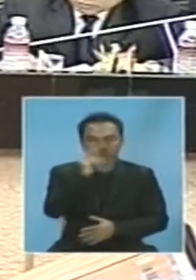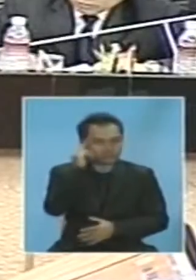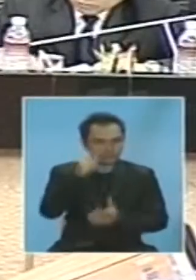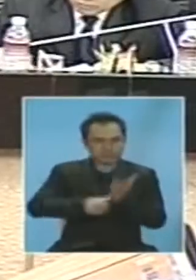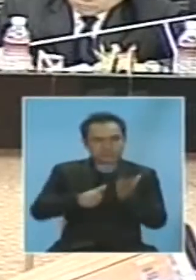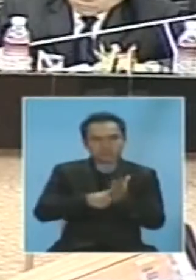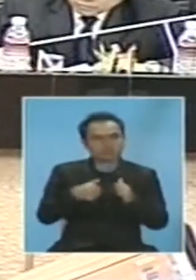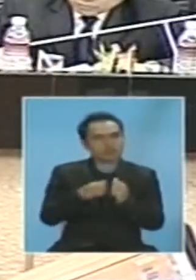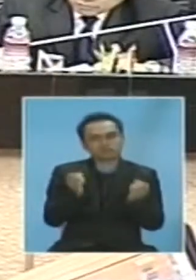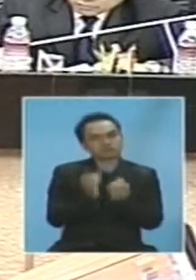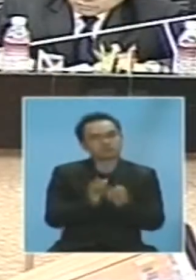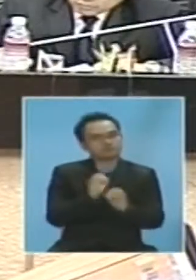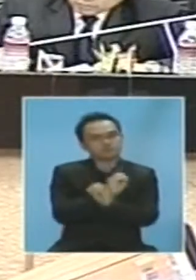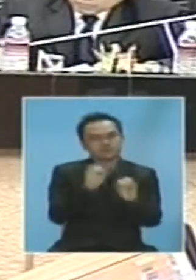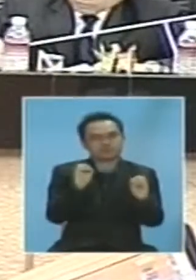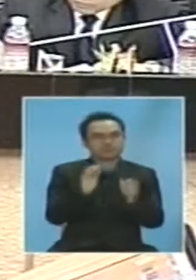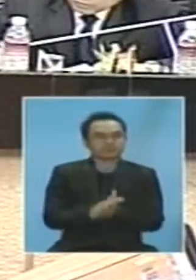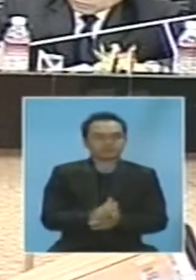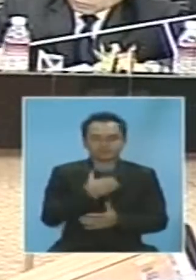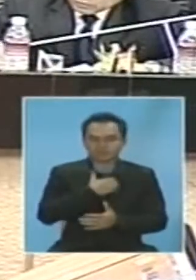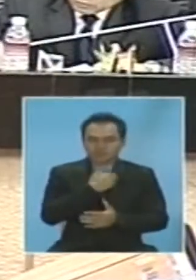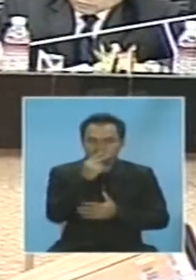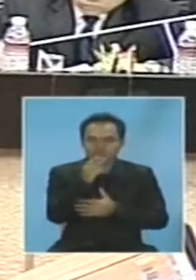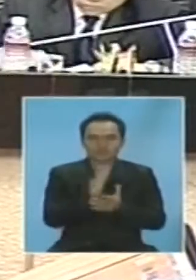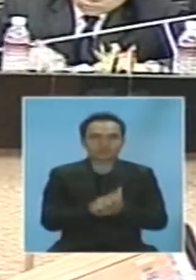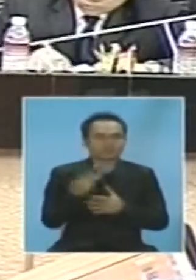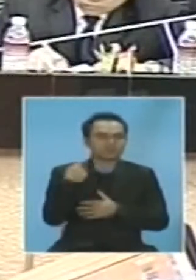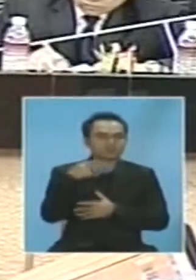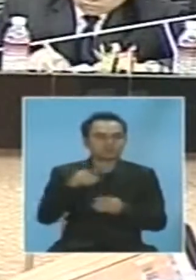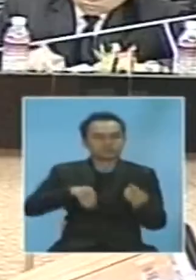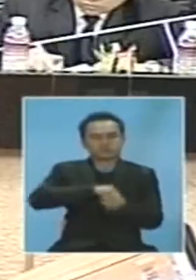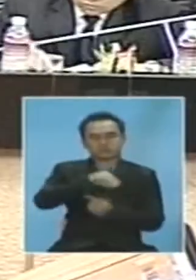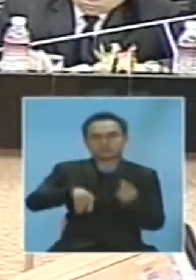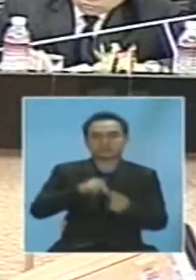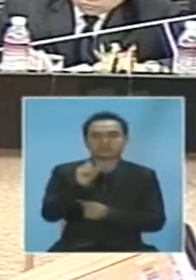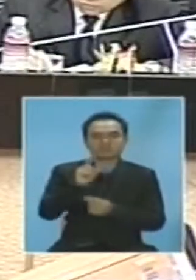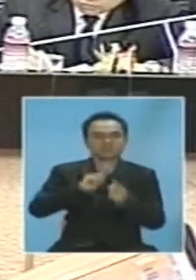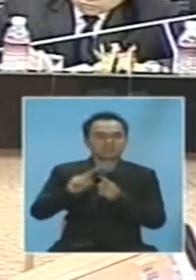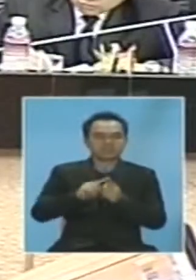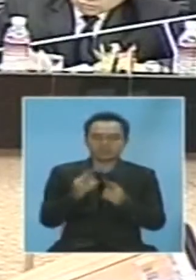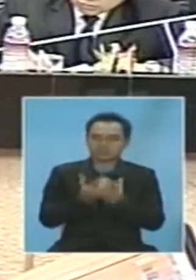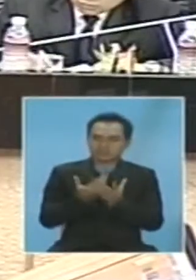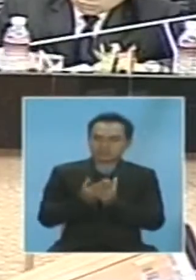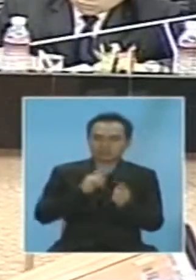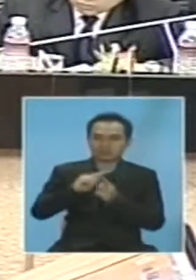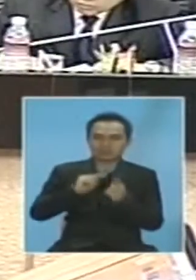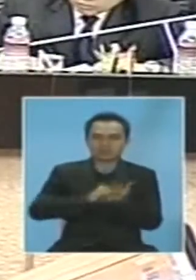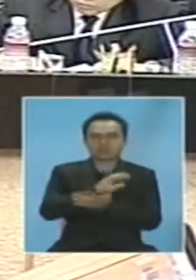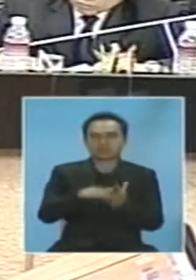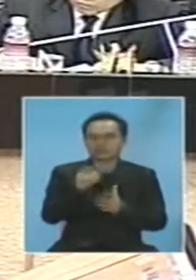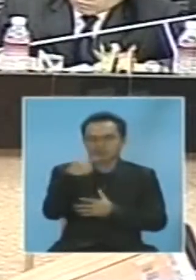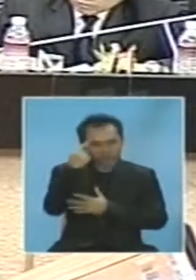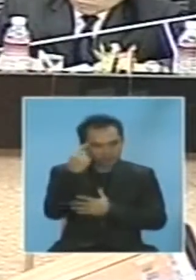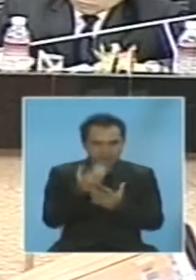ความเสียหายค่ะแต่ในทางกลับกันก่อให้เกิดประโยชน์ทางเศรษฐกิจในเรื่องของรายได้ของผู้ที่มีร